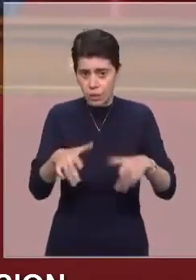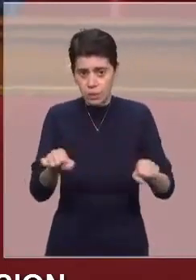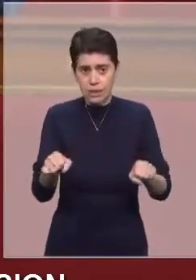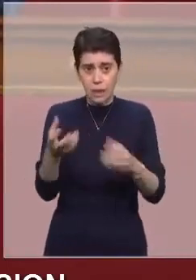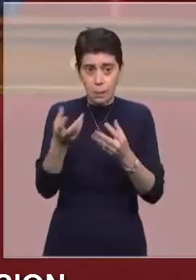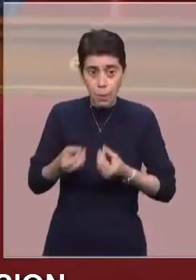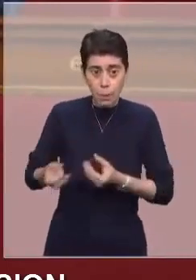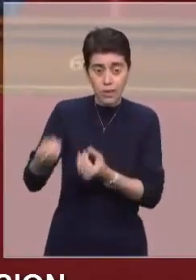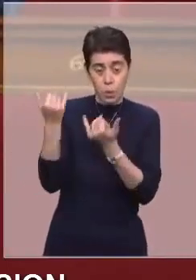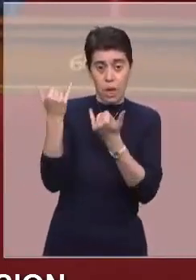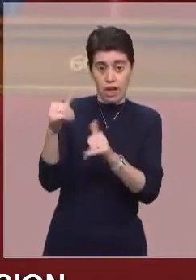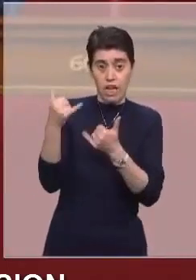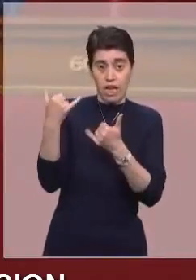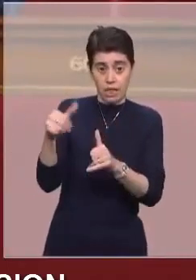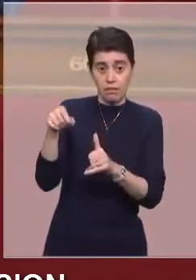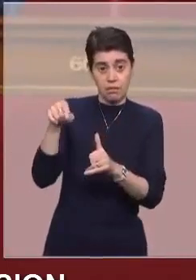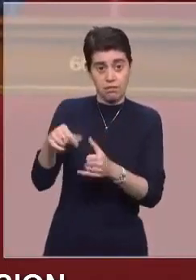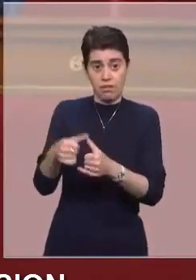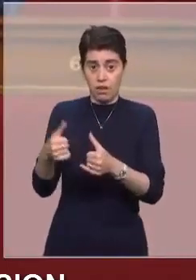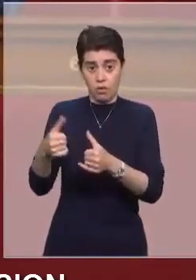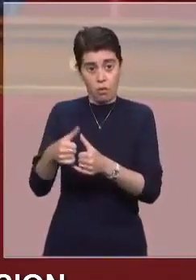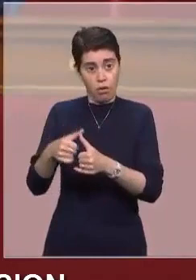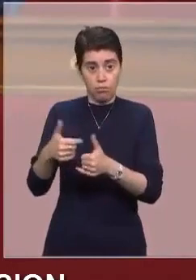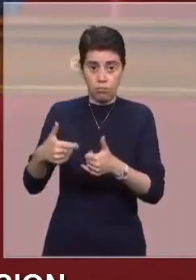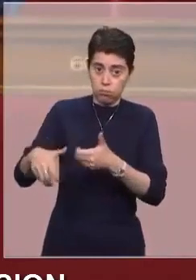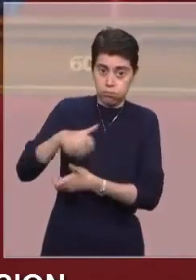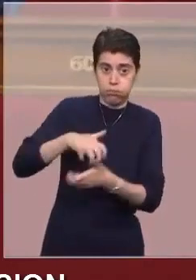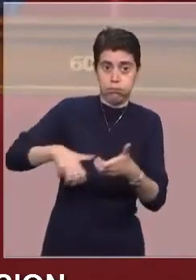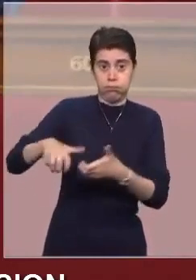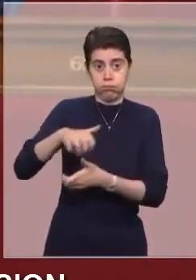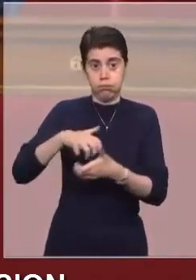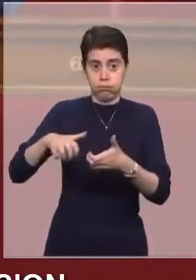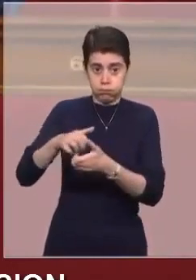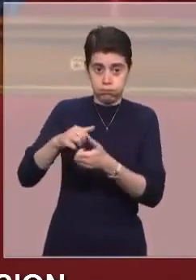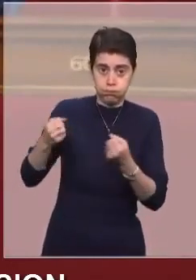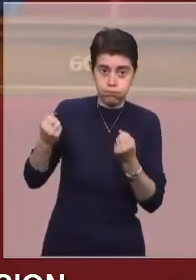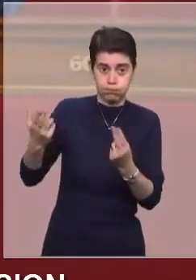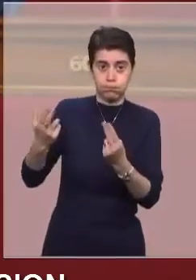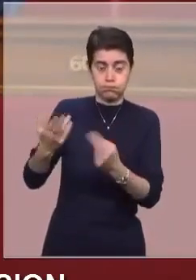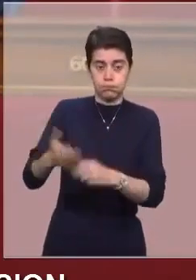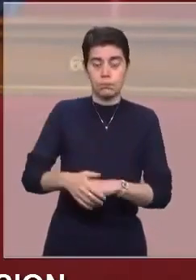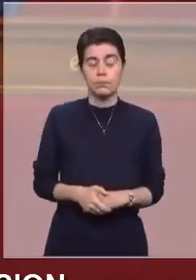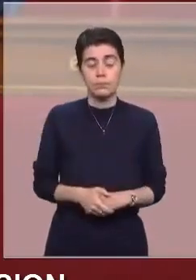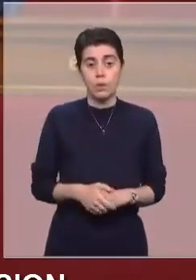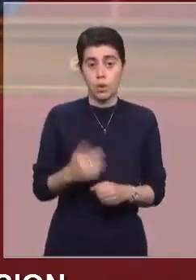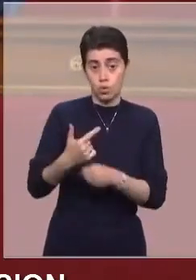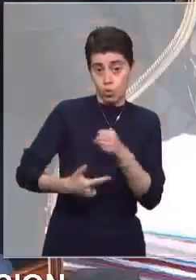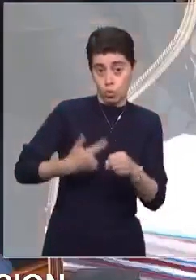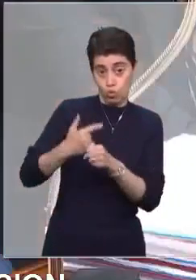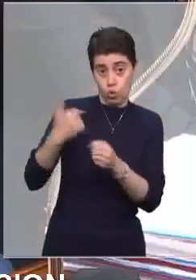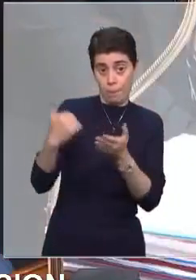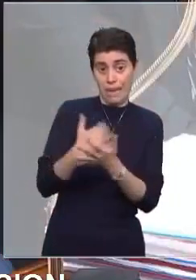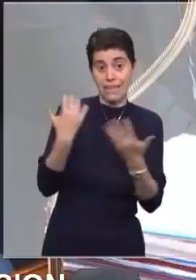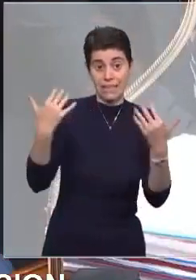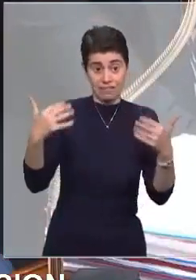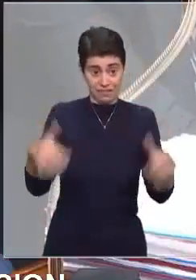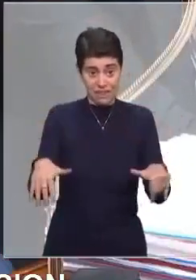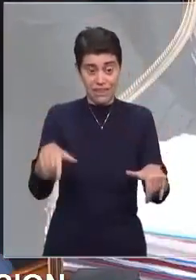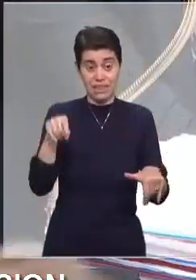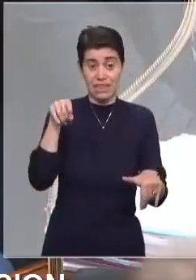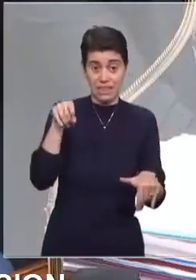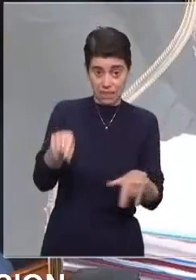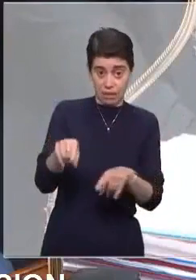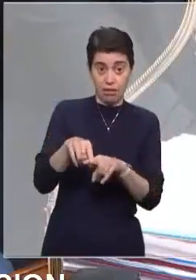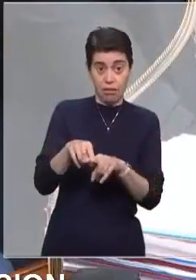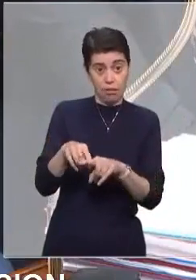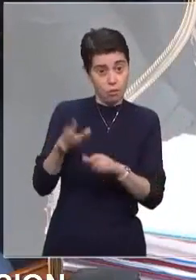a mené un grand mouvement de révolte pacifiste, le IRAK. Cela fait 2 ans, et ce mouvement persiste, ses